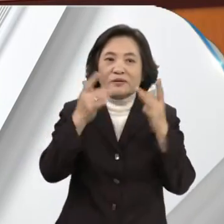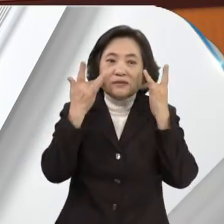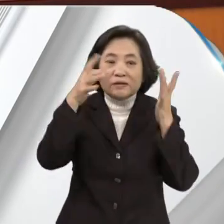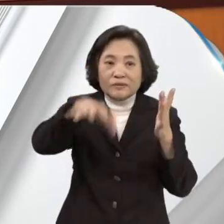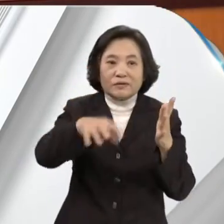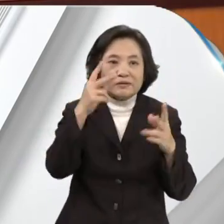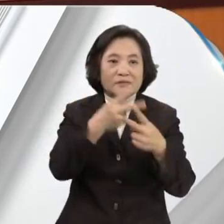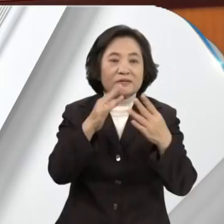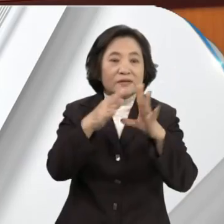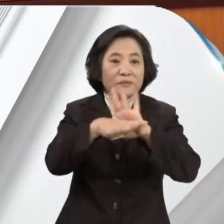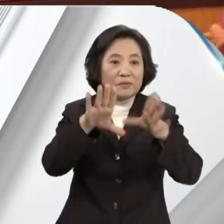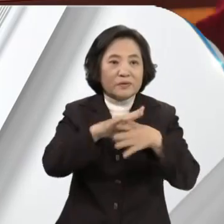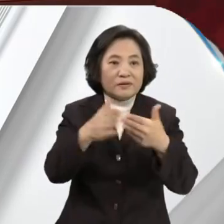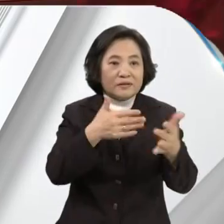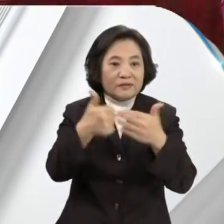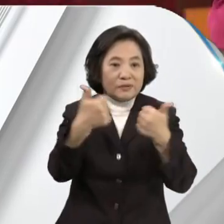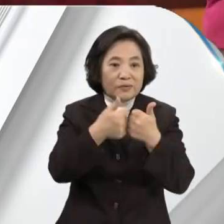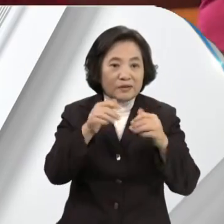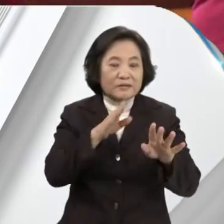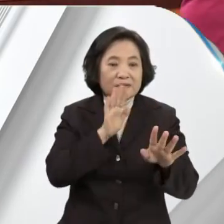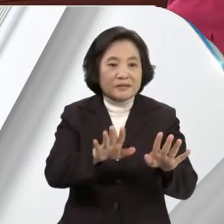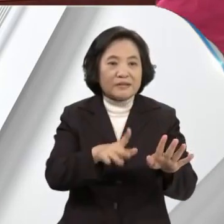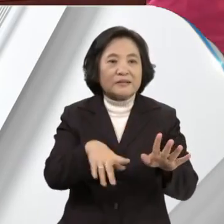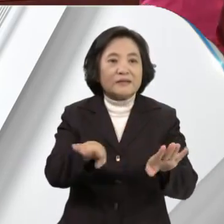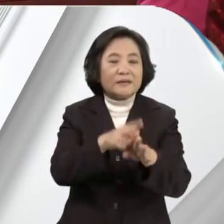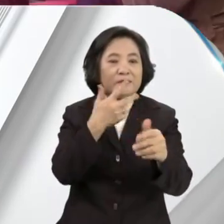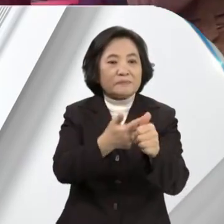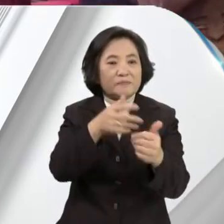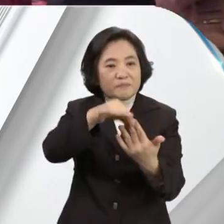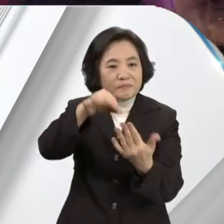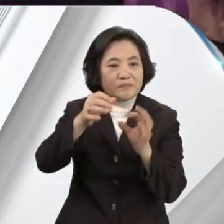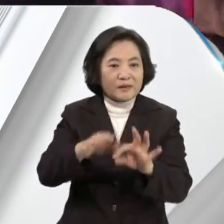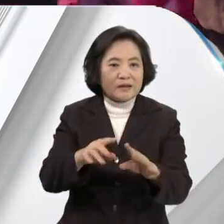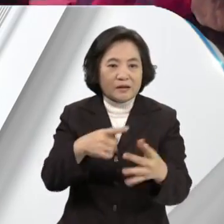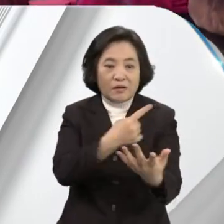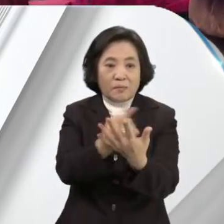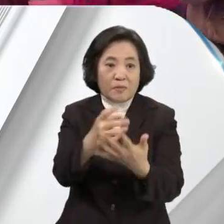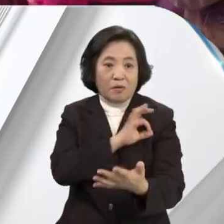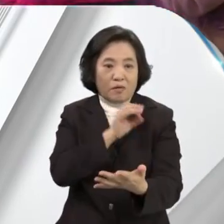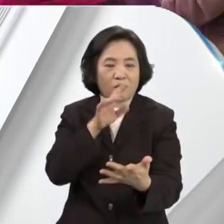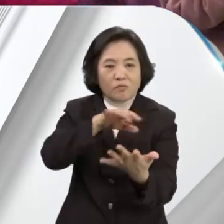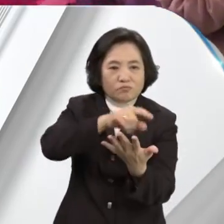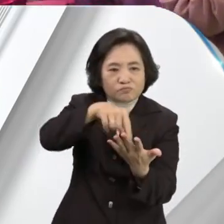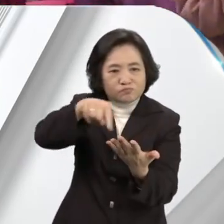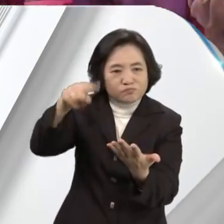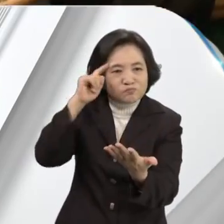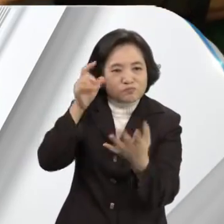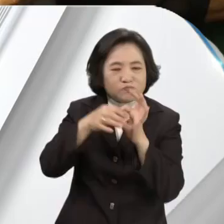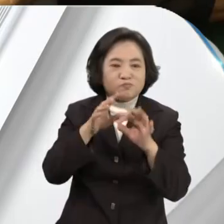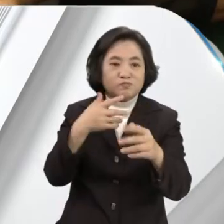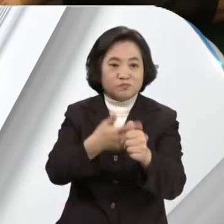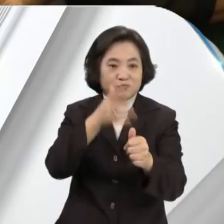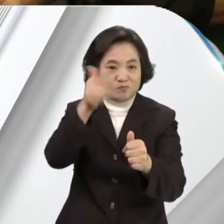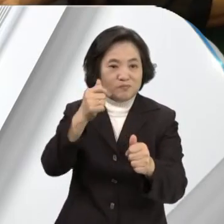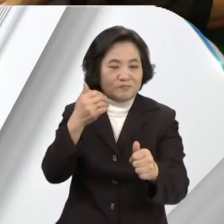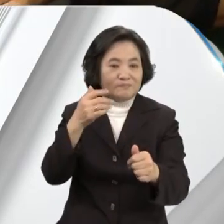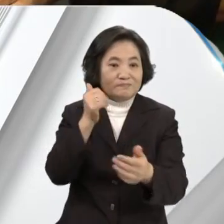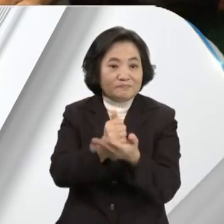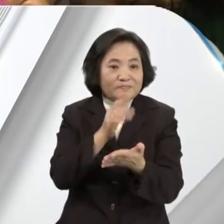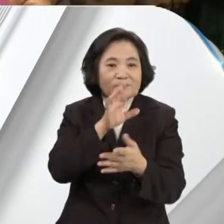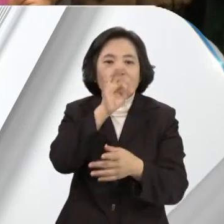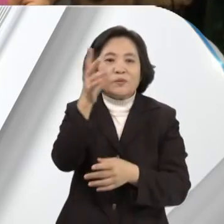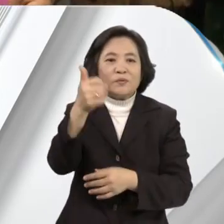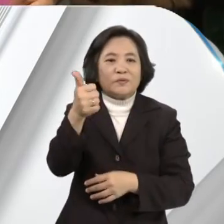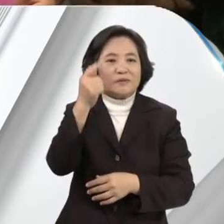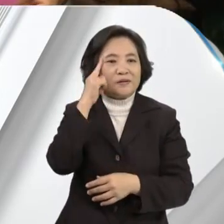本飞舞年夜很多名的人出来拿线票，经过所有飞人参加，顺势改善的李甘斯。提示嘅理事长要吴